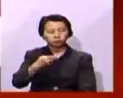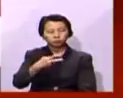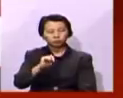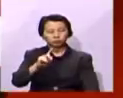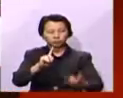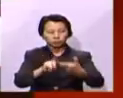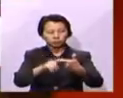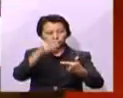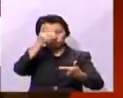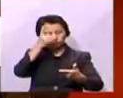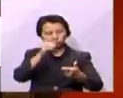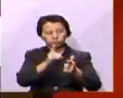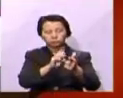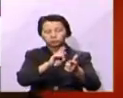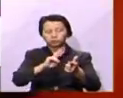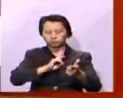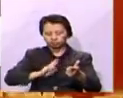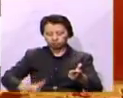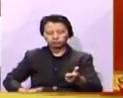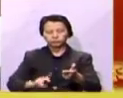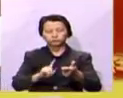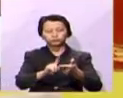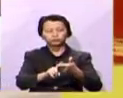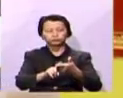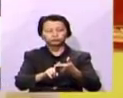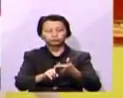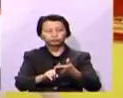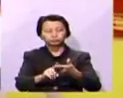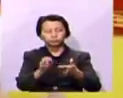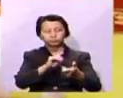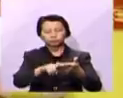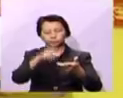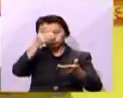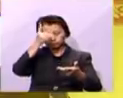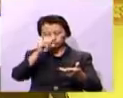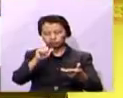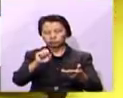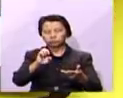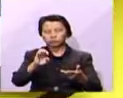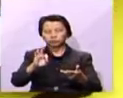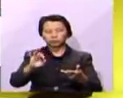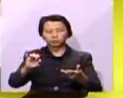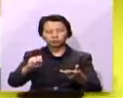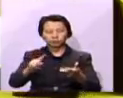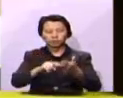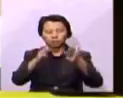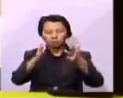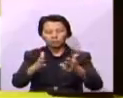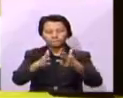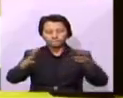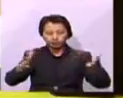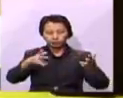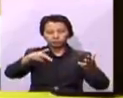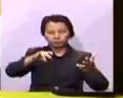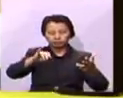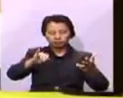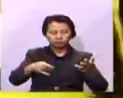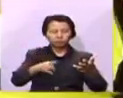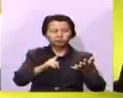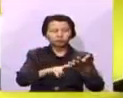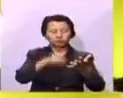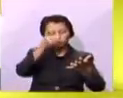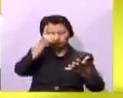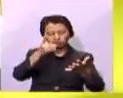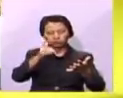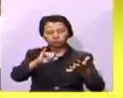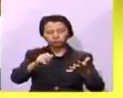Ia disusuli Datuk Diraja Selangor, Datuk Kurnia Bakti Diraja, Datuk Muhammad Effendi Abdullah, Orang Besar Daerah Petaling, Datuk Orang